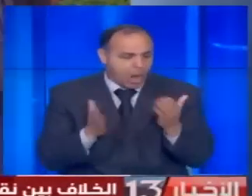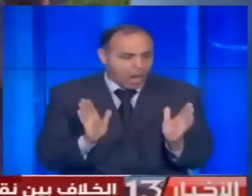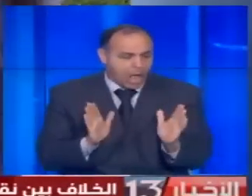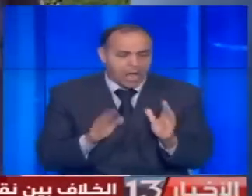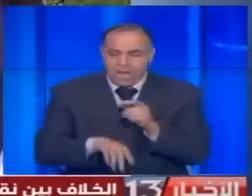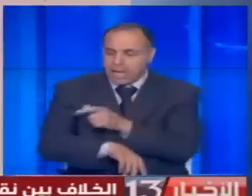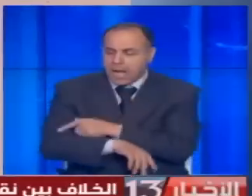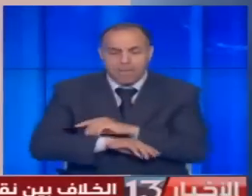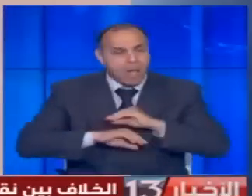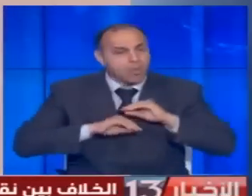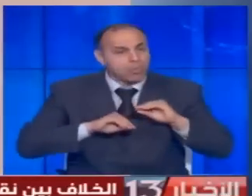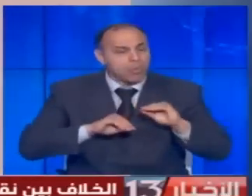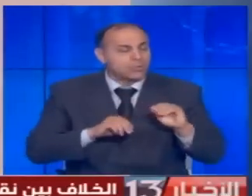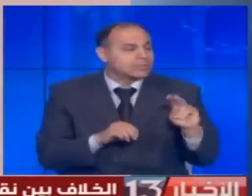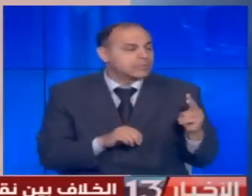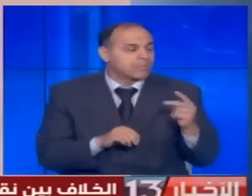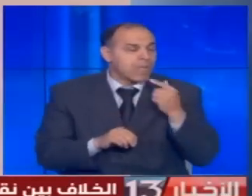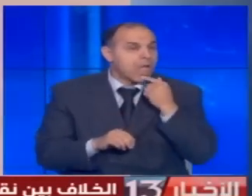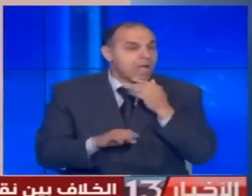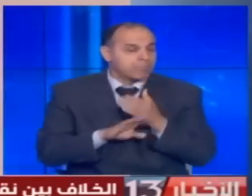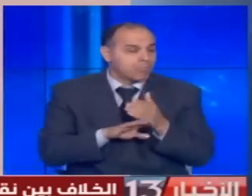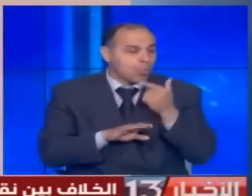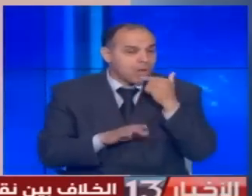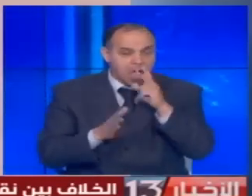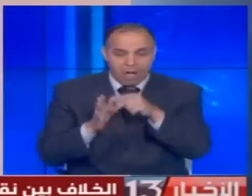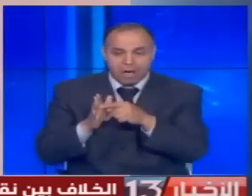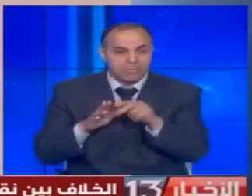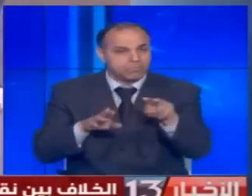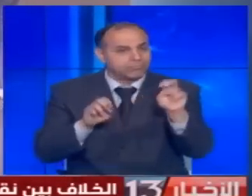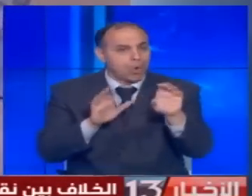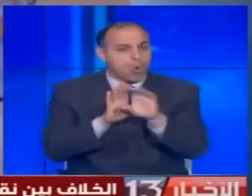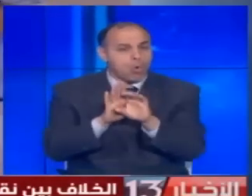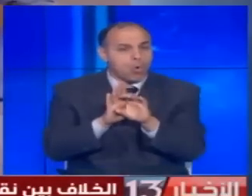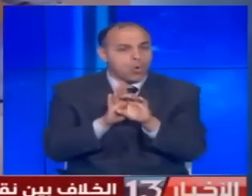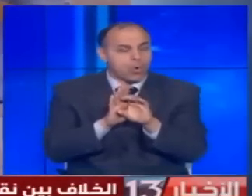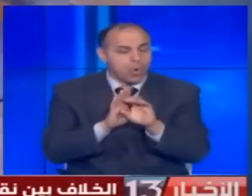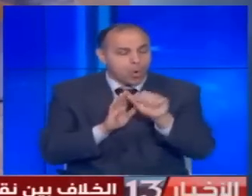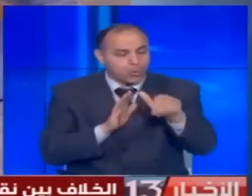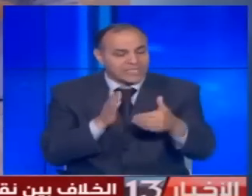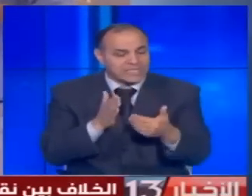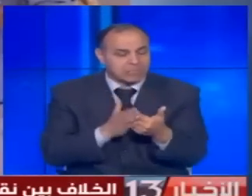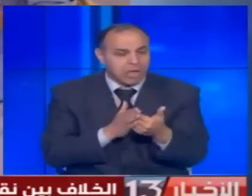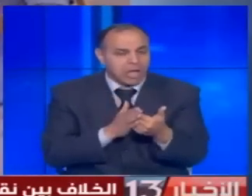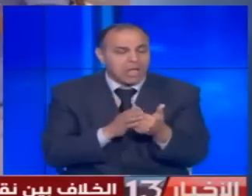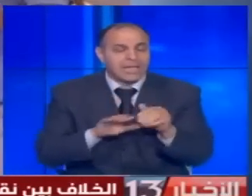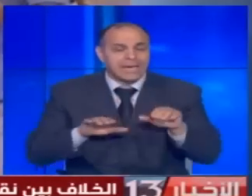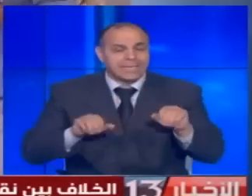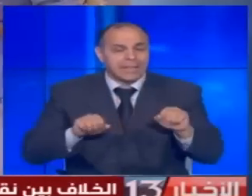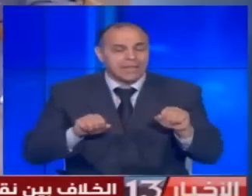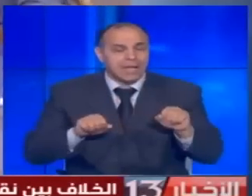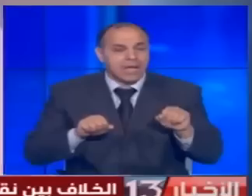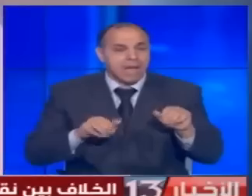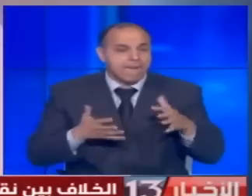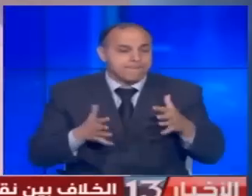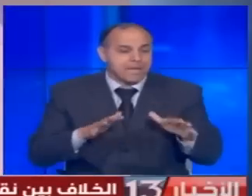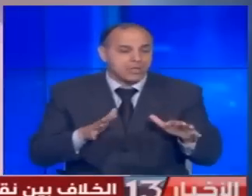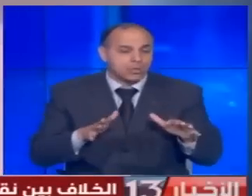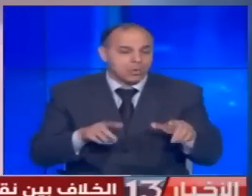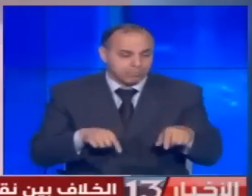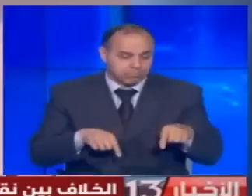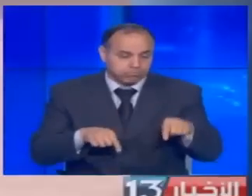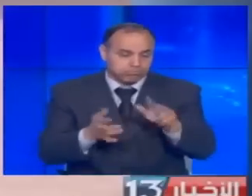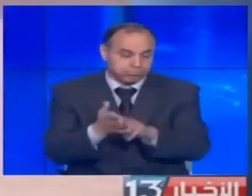التعليم الثانوي وبالتالي فان قرار تعليق الدروس بدايه من صباح اليوم غد الثلاثاء ما يزال ساري